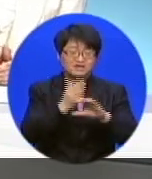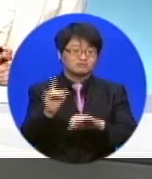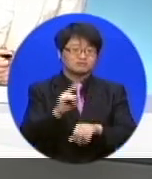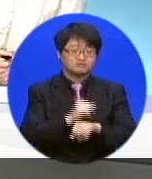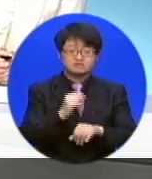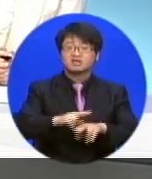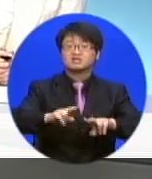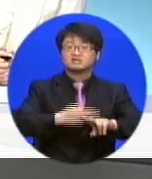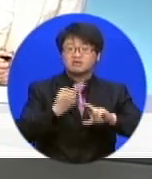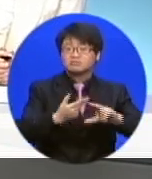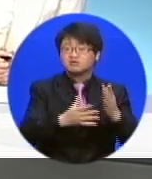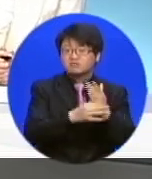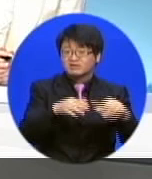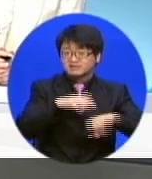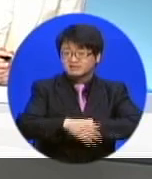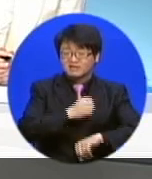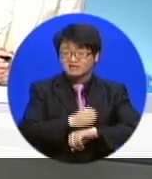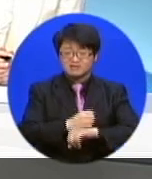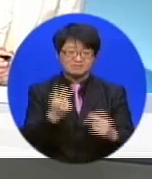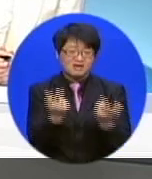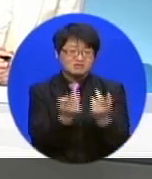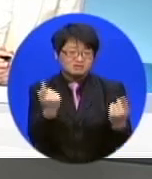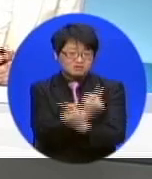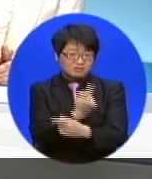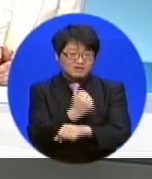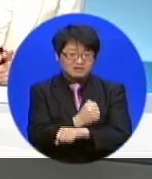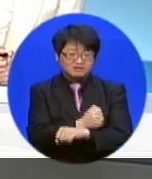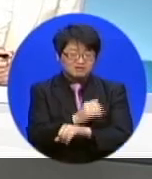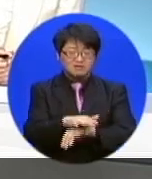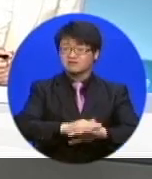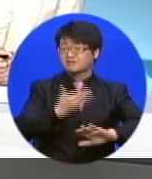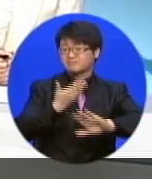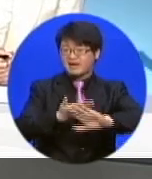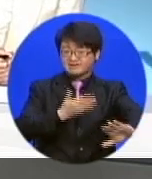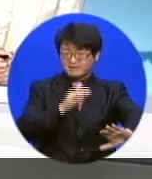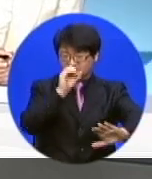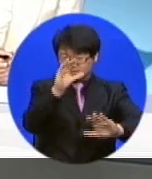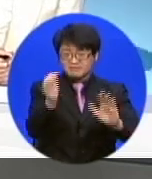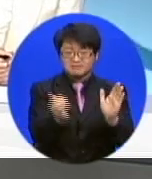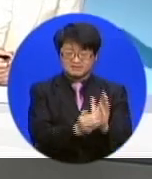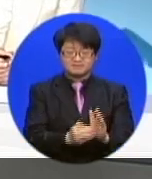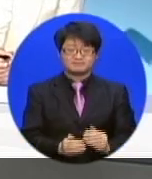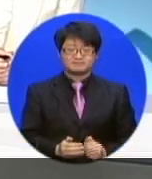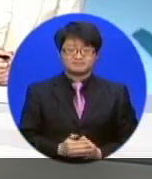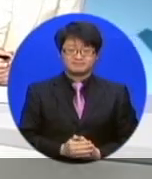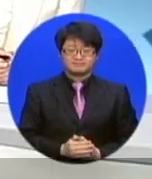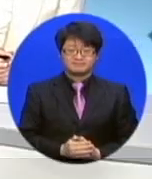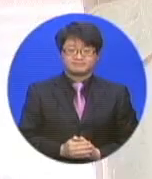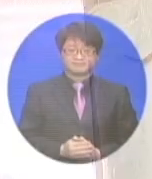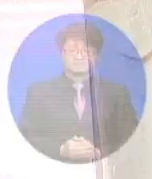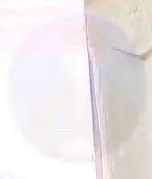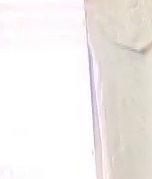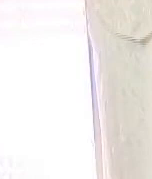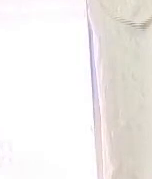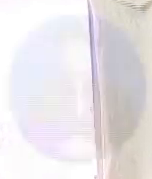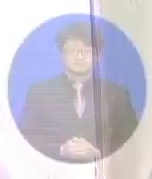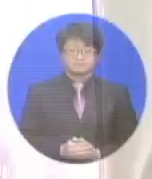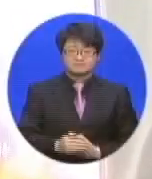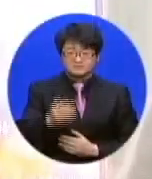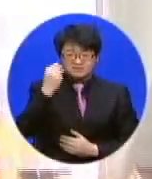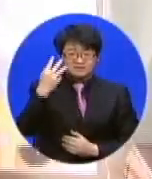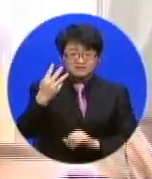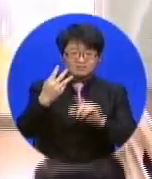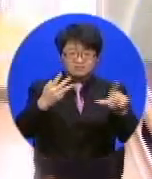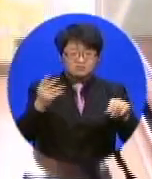이 상품권 형식의 바우처 방식으로 전환하는 것은 반대한다고 하는데요. 박정인 기자입니다. 지난